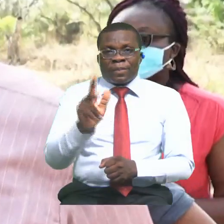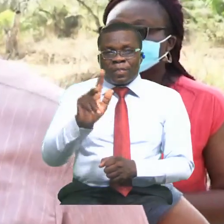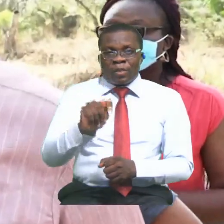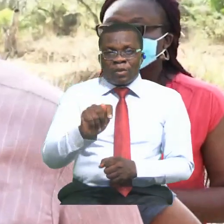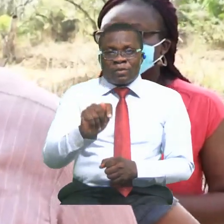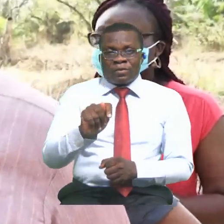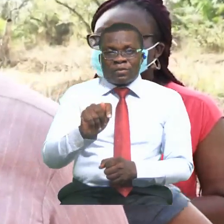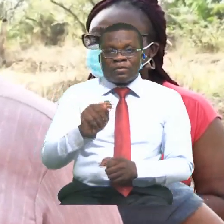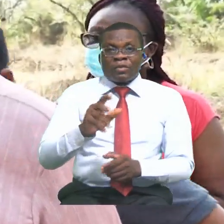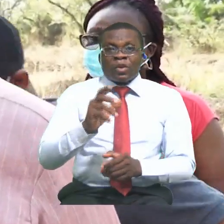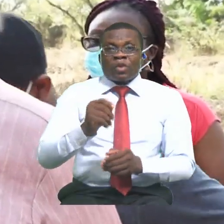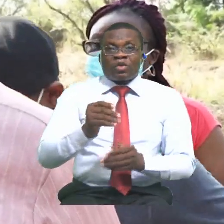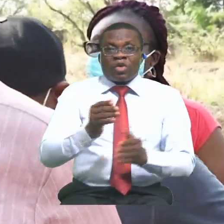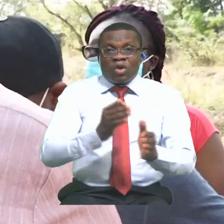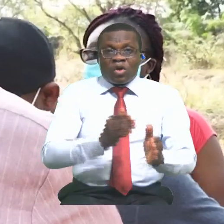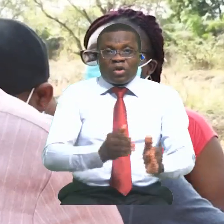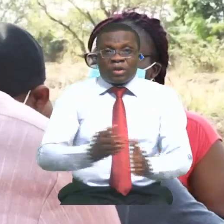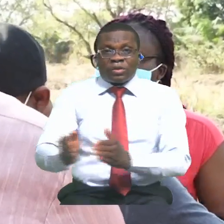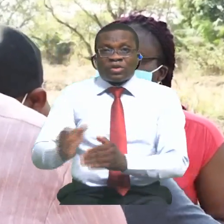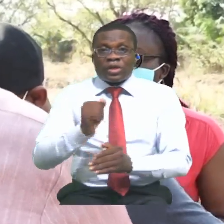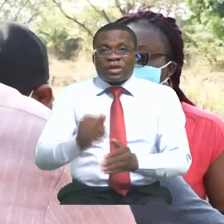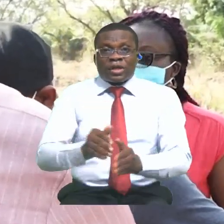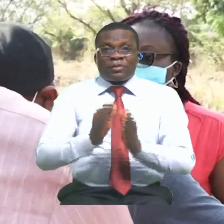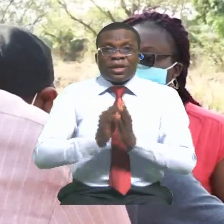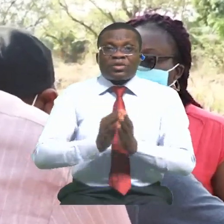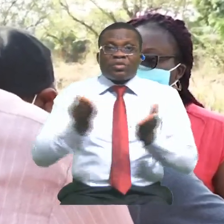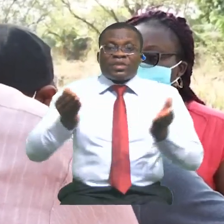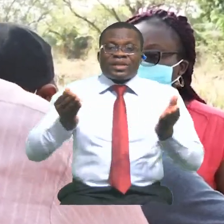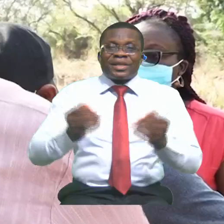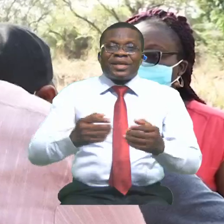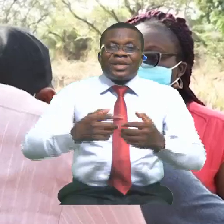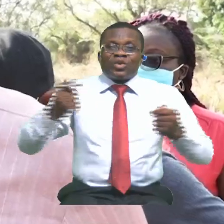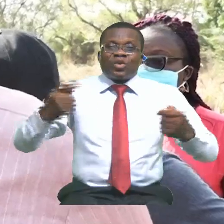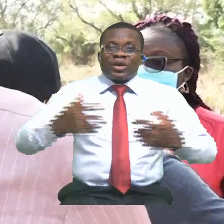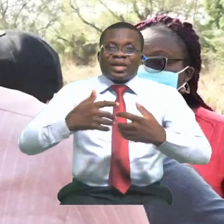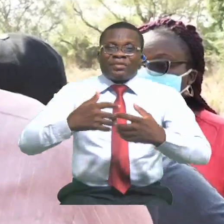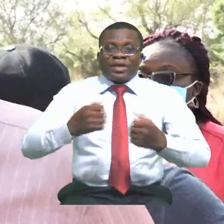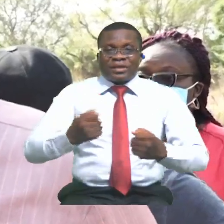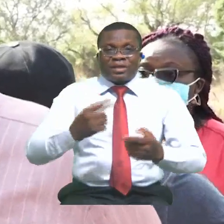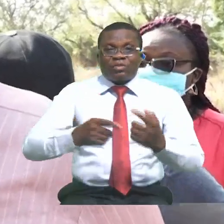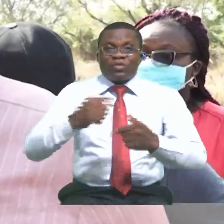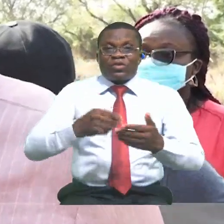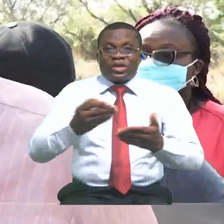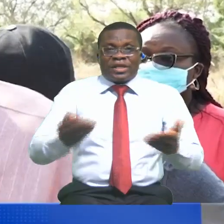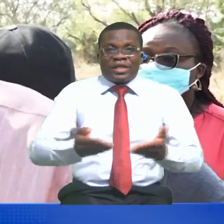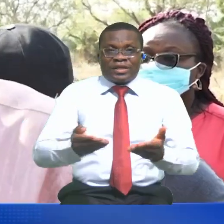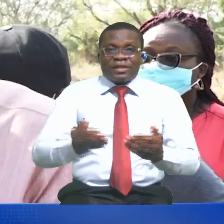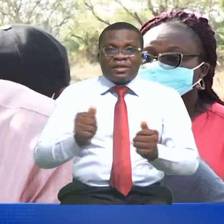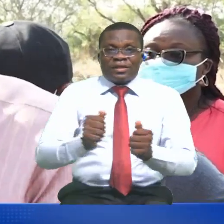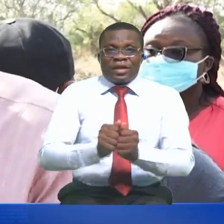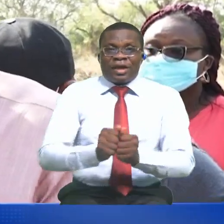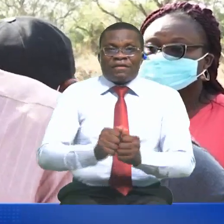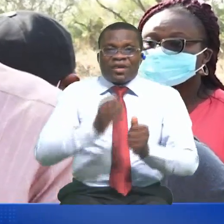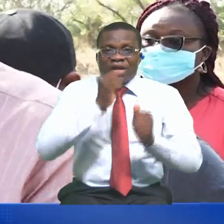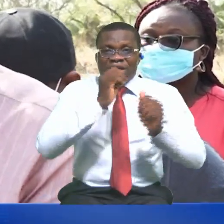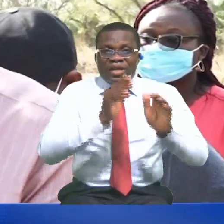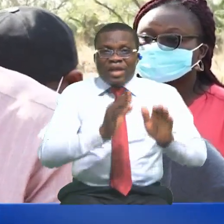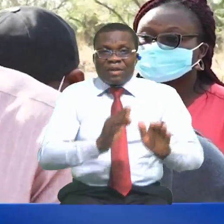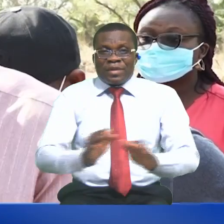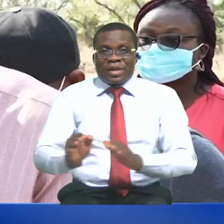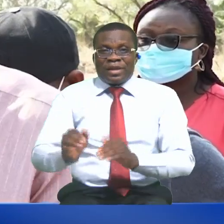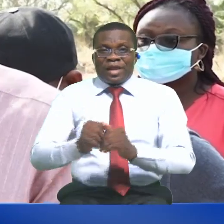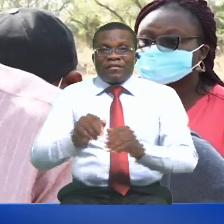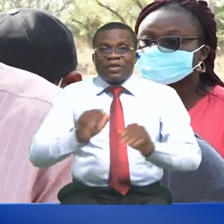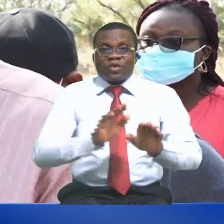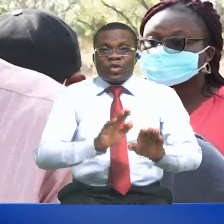Un aménagement qui n'a pas demandé des bulldozers, des caterpillars ici, avec la mer, avec ce qu'on a